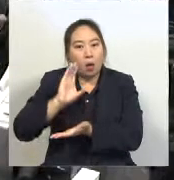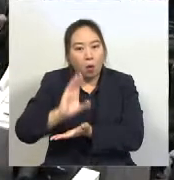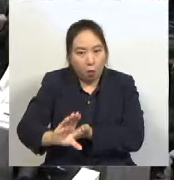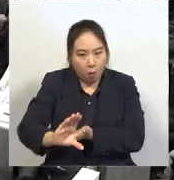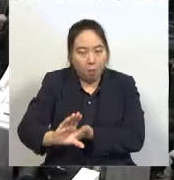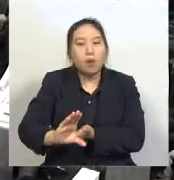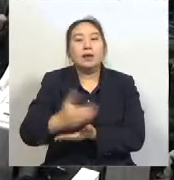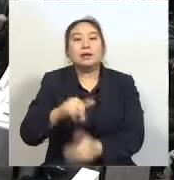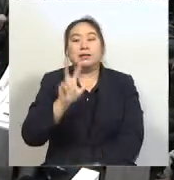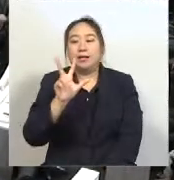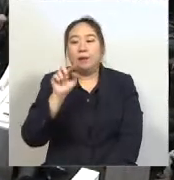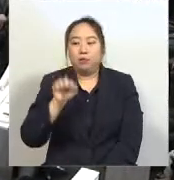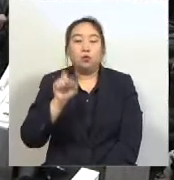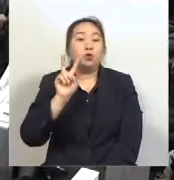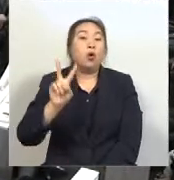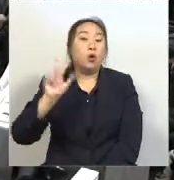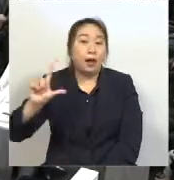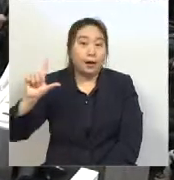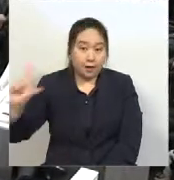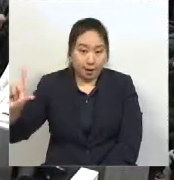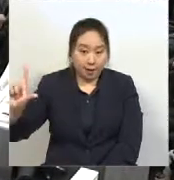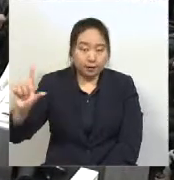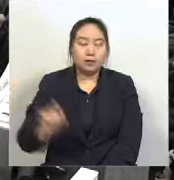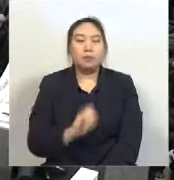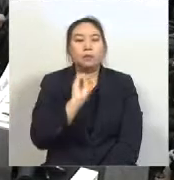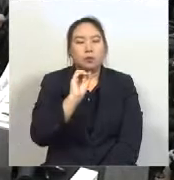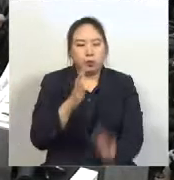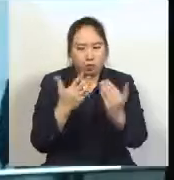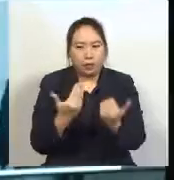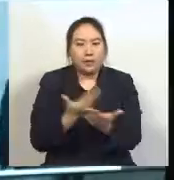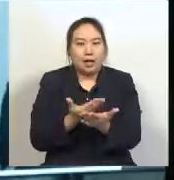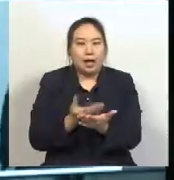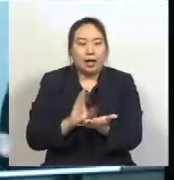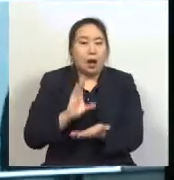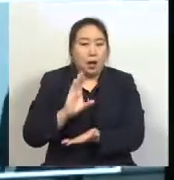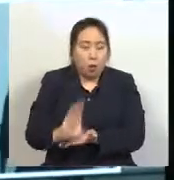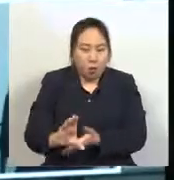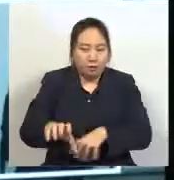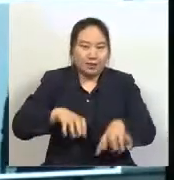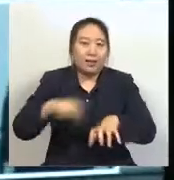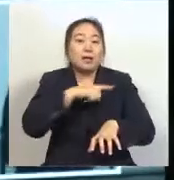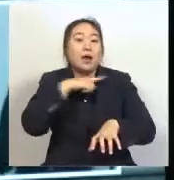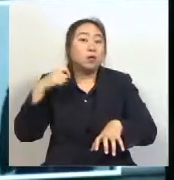จ่ายไว้อยู่ที่ 3.2 ล้านล้านบาทนะคะโดยยืนยันว่าการจัดสรรงบขาดดุล